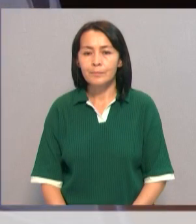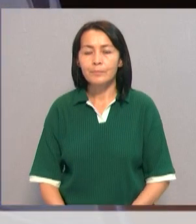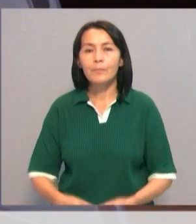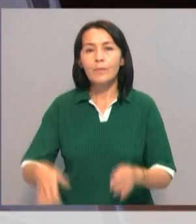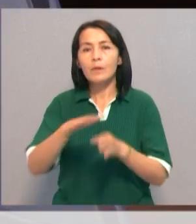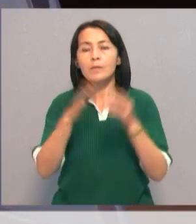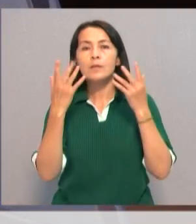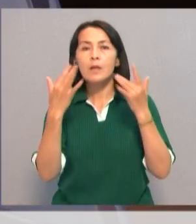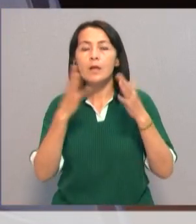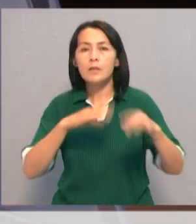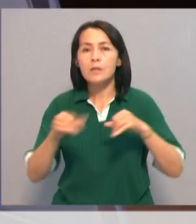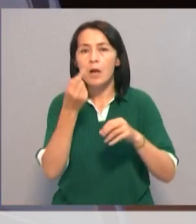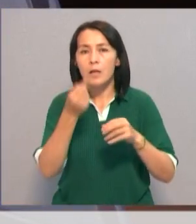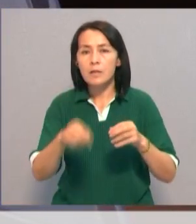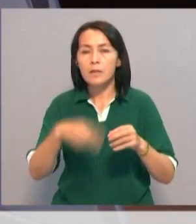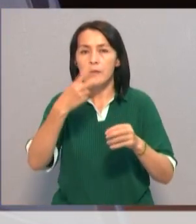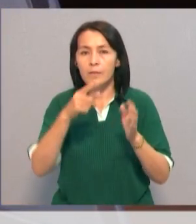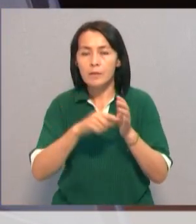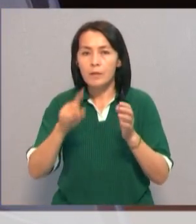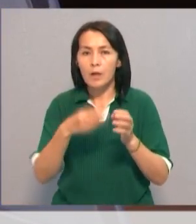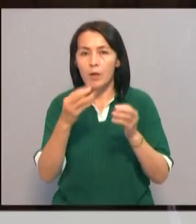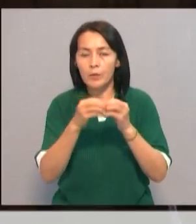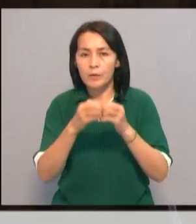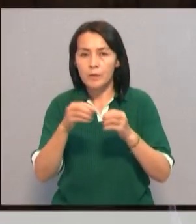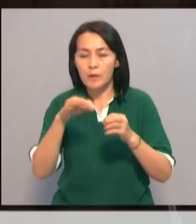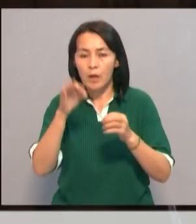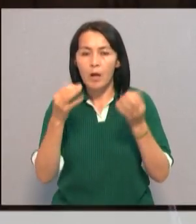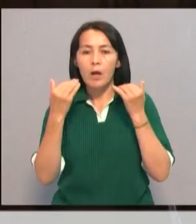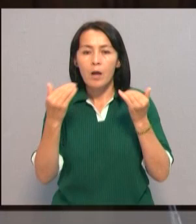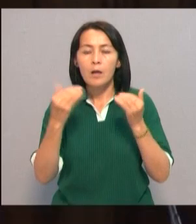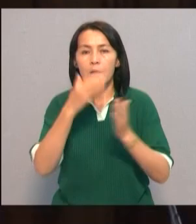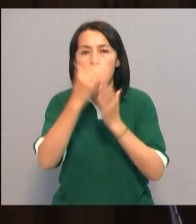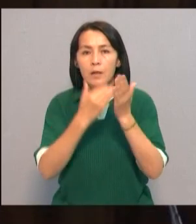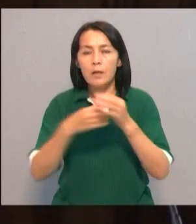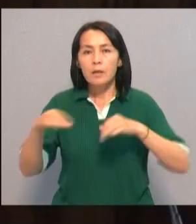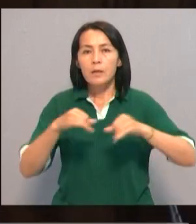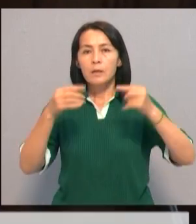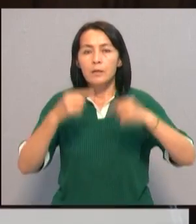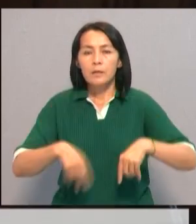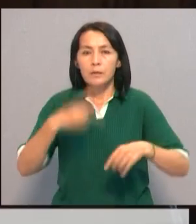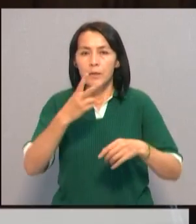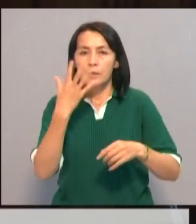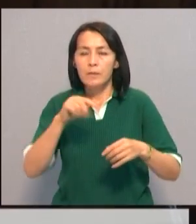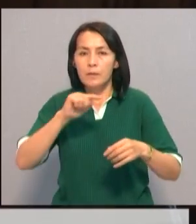Общее количество преступлений сократилось на 27,1%. Регистрация преступлений снизилась на